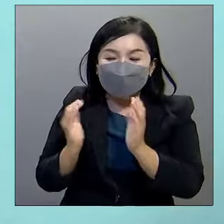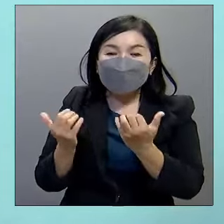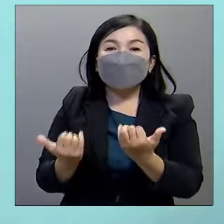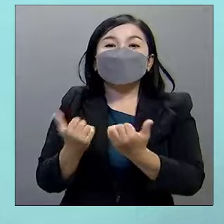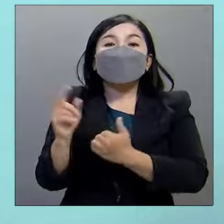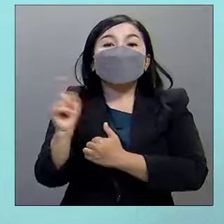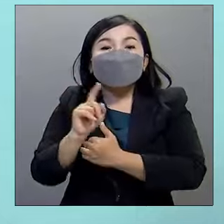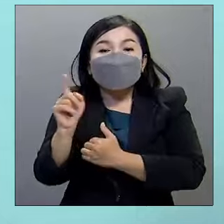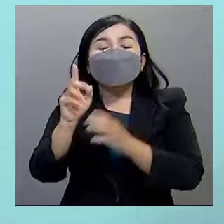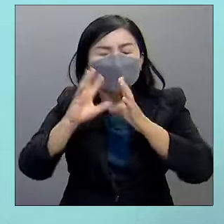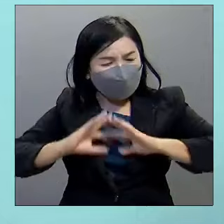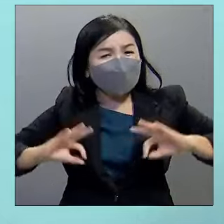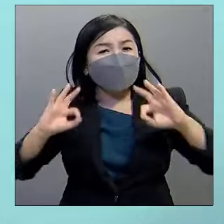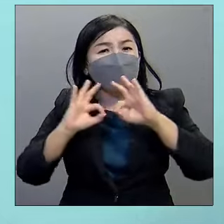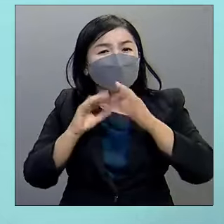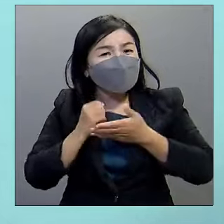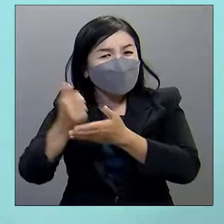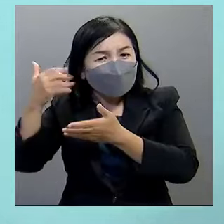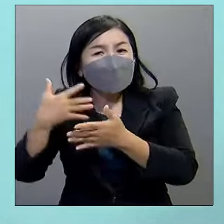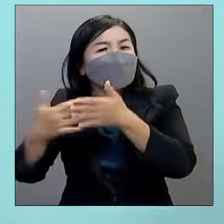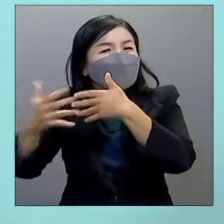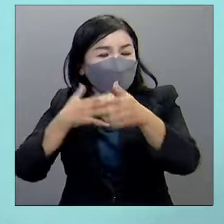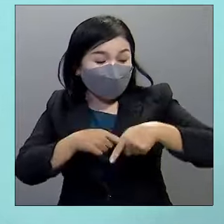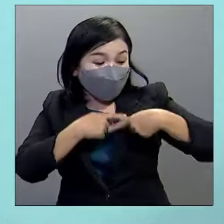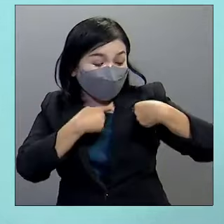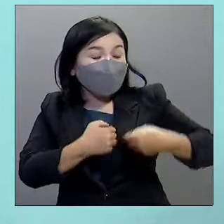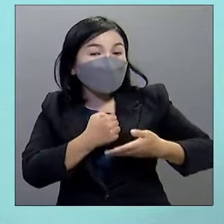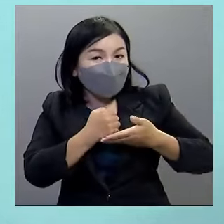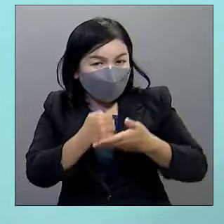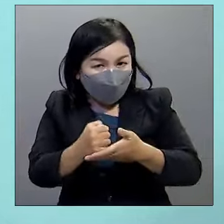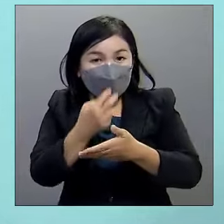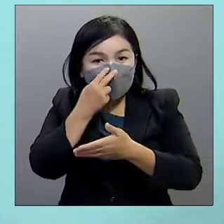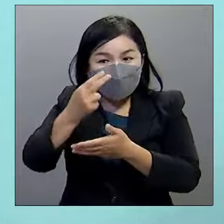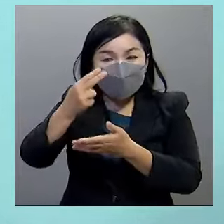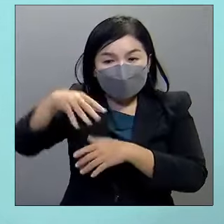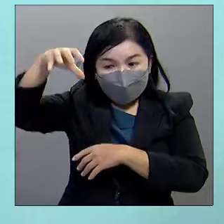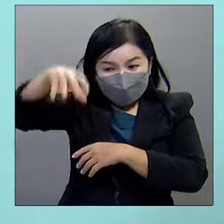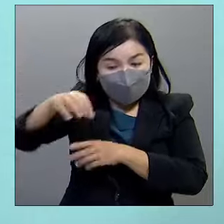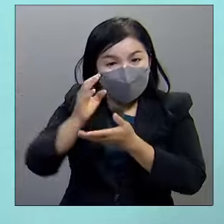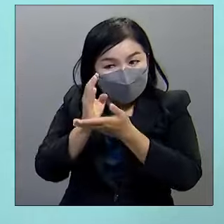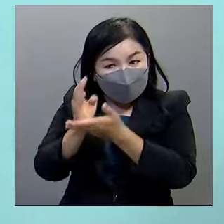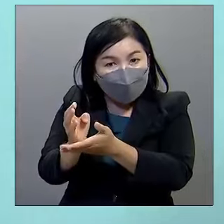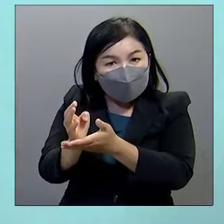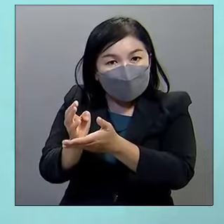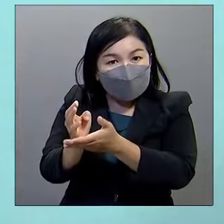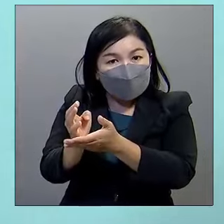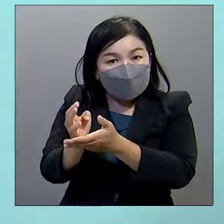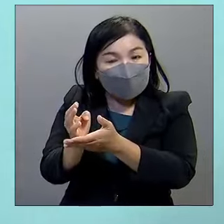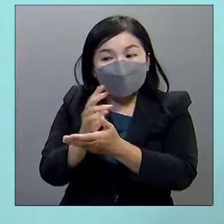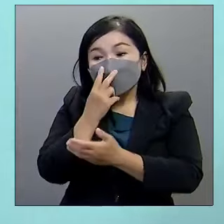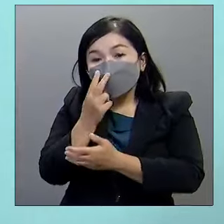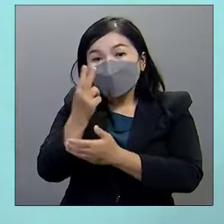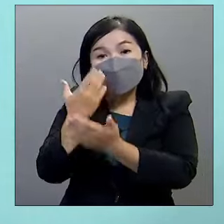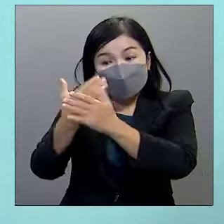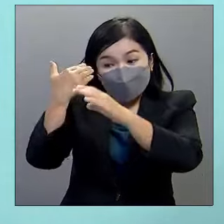างน้อยสุดนะส่งกำลังใจพื้นที่ไหนมีบริจาคก็ต้องดูแหล่งบริจาคด้วยนะคุณผู้ชมว่าเอ๊ะแหล่งบริจาคมาเนี่ยเป็นแหล่งที่ถ้าเราโอ